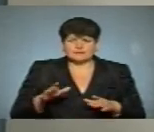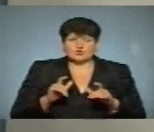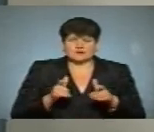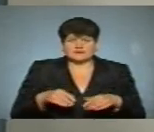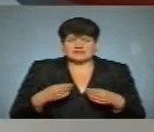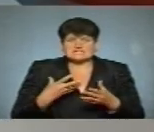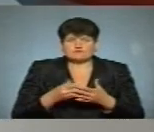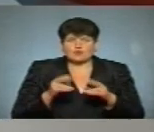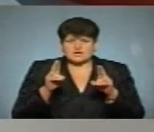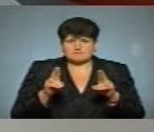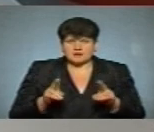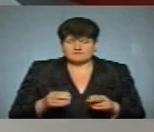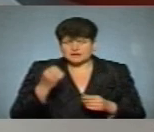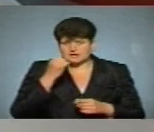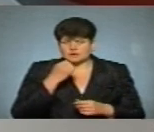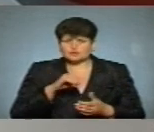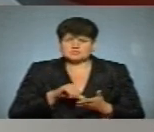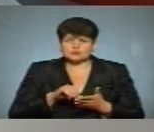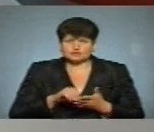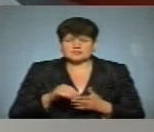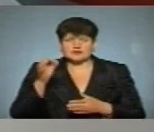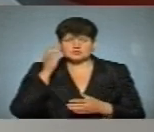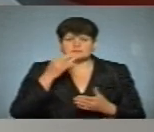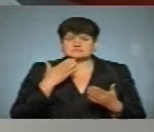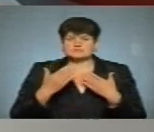правила. А я дякую вам за участь у нашому ефірі. Нагадаю,